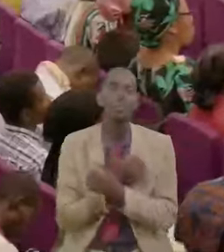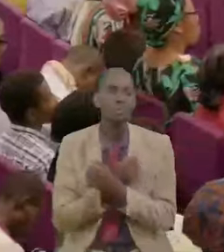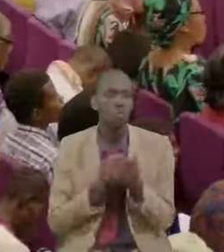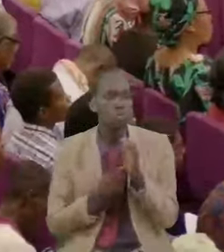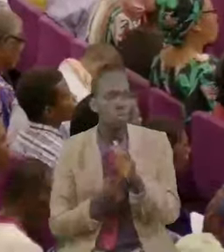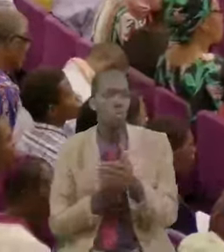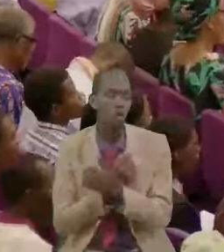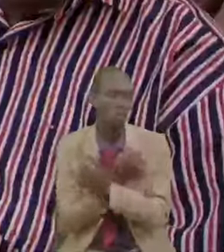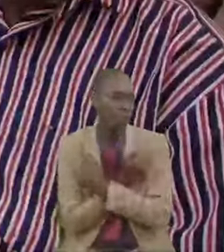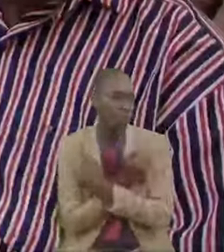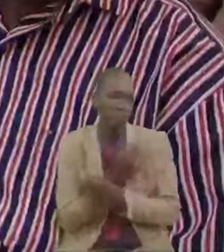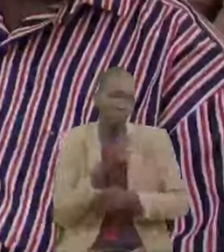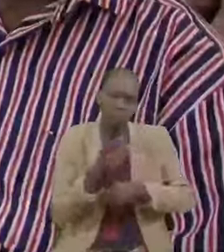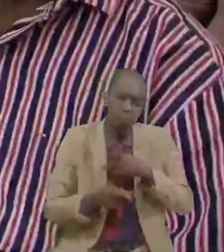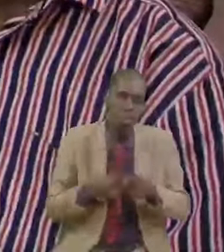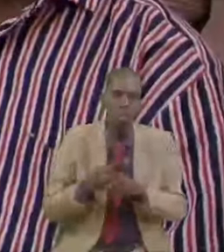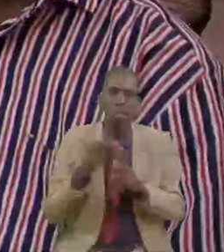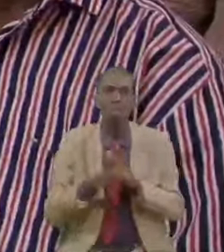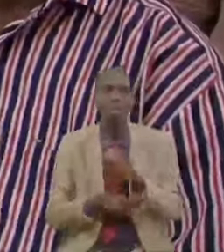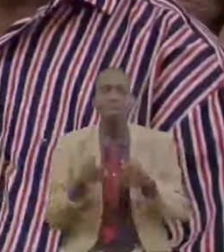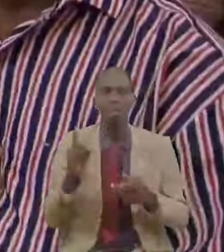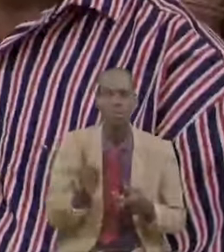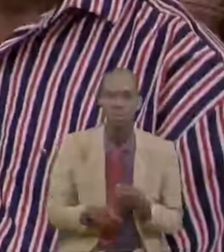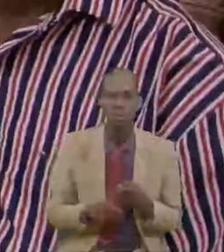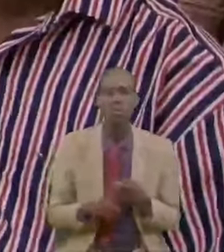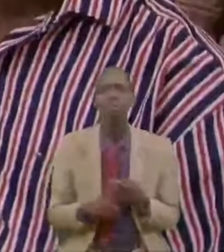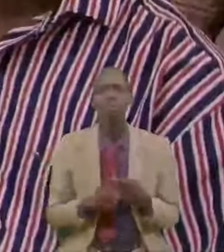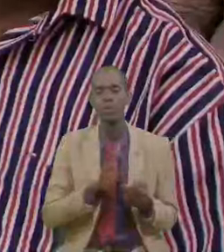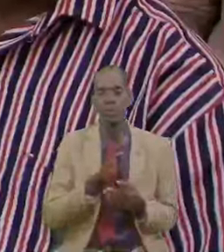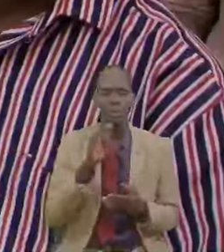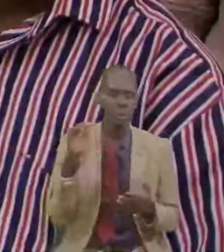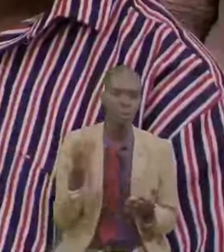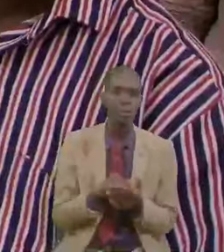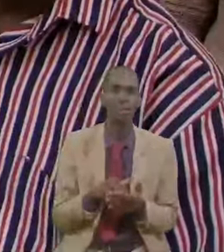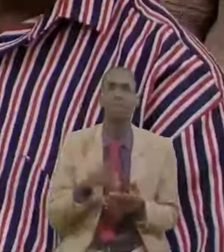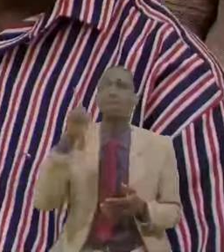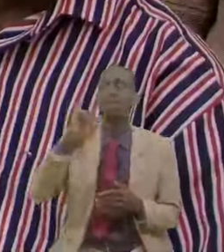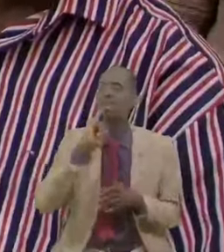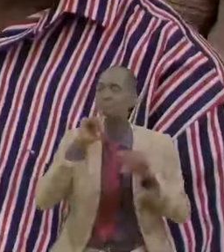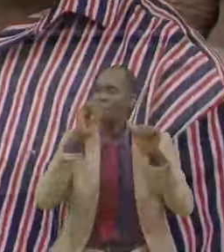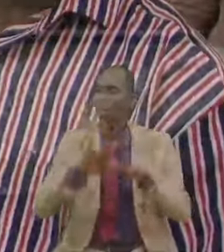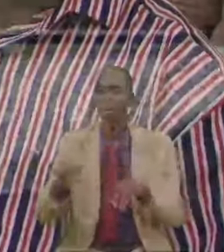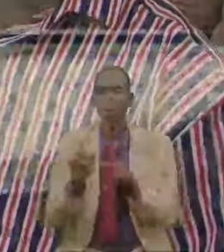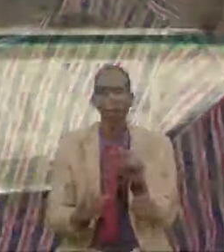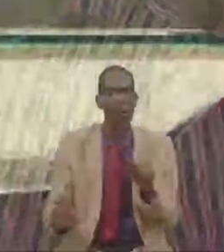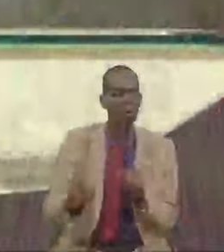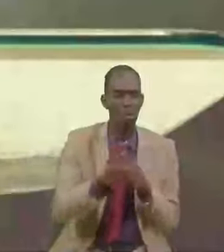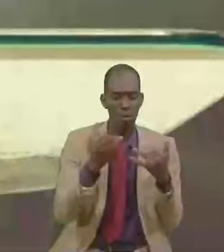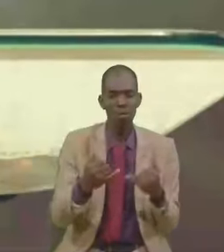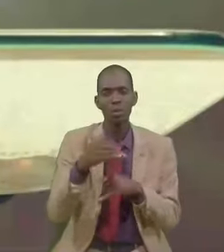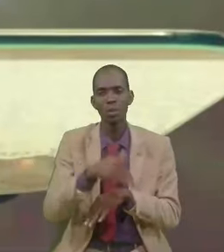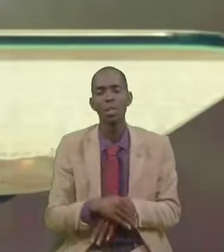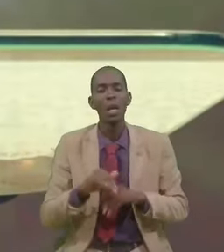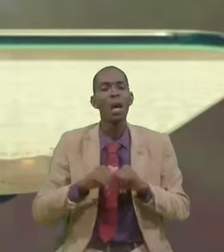fais miséricorde jusqu'à la millième génération. Il bénit tout le monde ce soir. Comment va-t-il